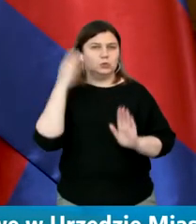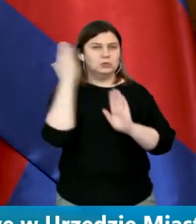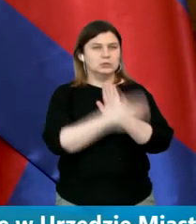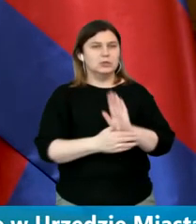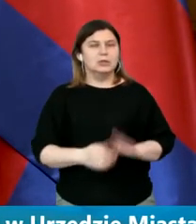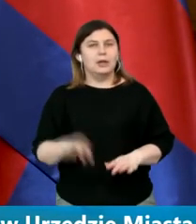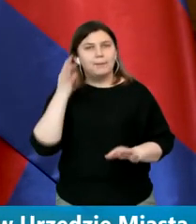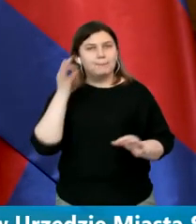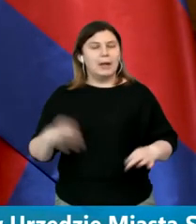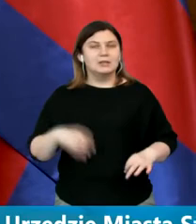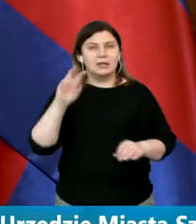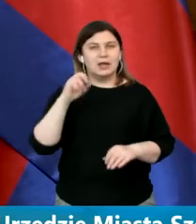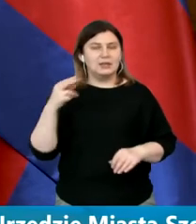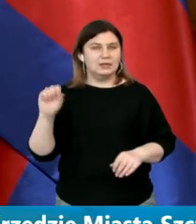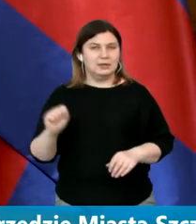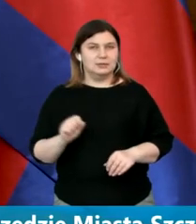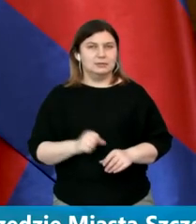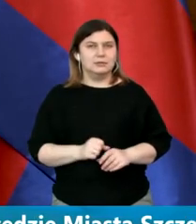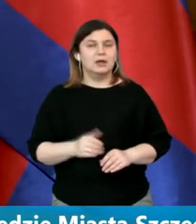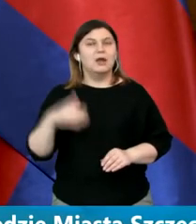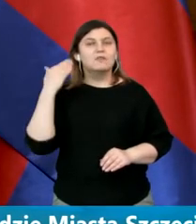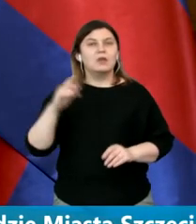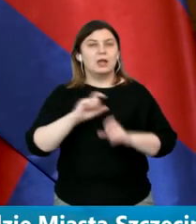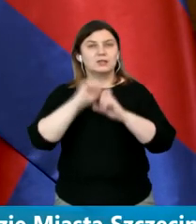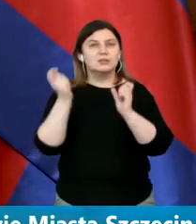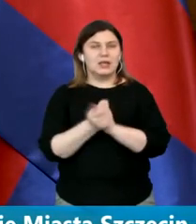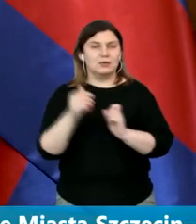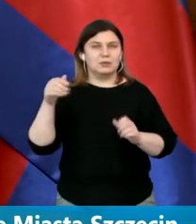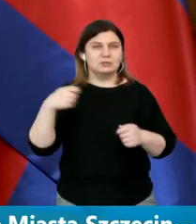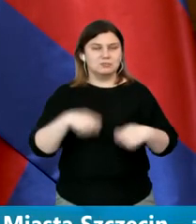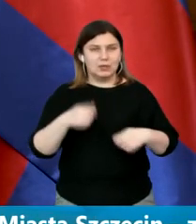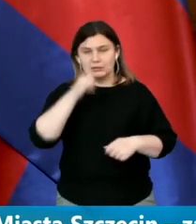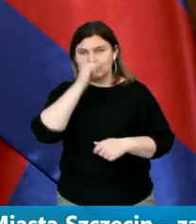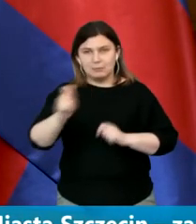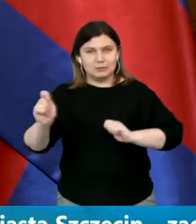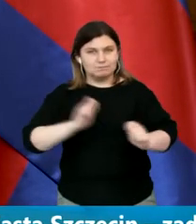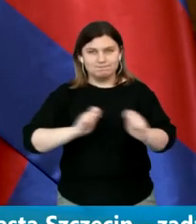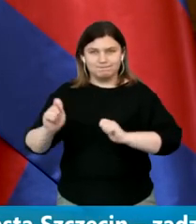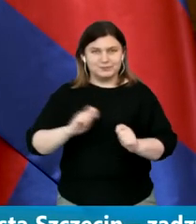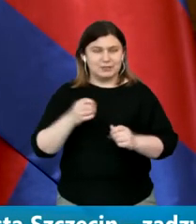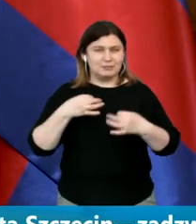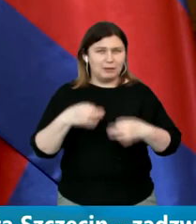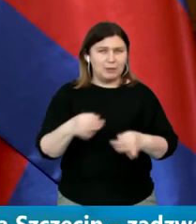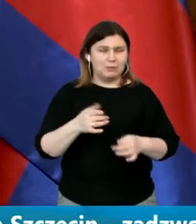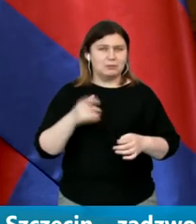Pani Hanna, witam. Cały Szczecin rozkopany, przejazd jest masakryczny. Kiedy to się wszystko